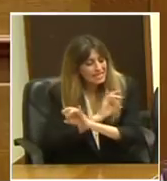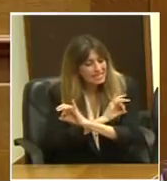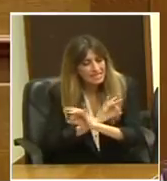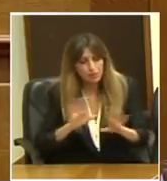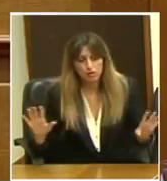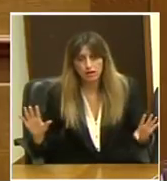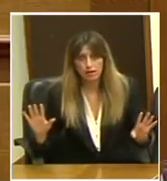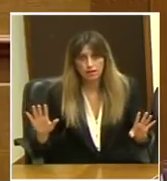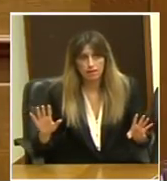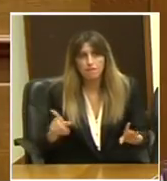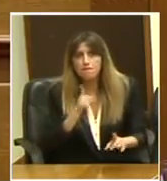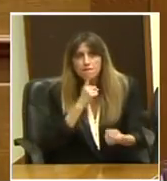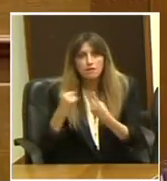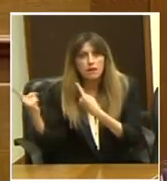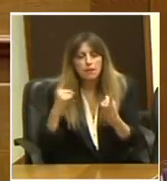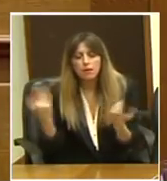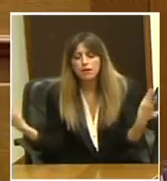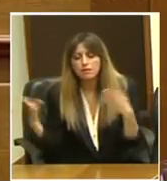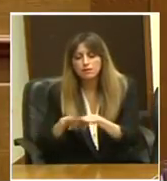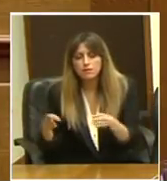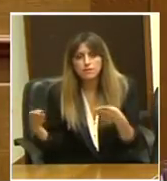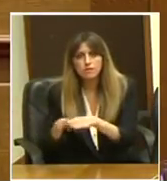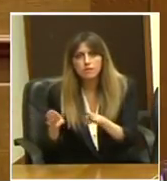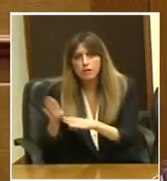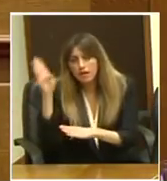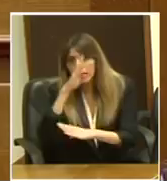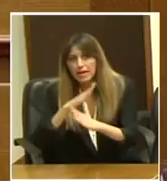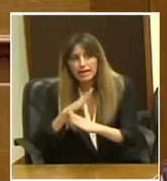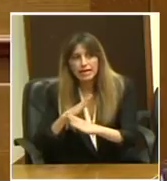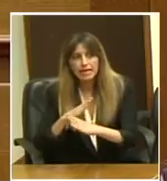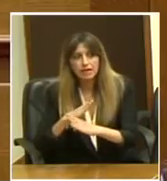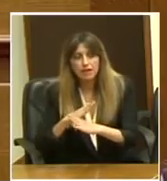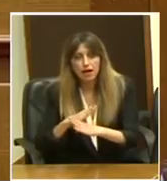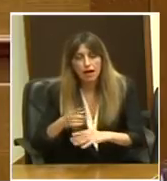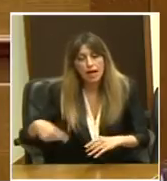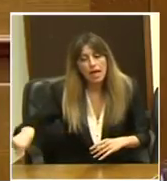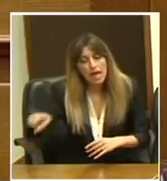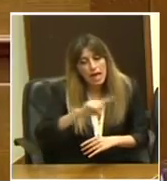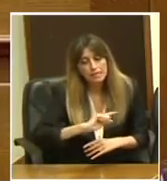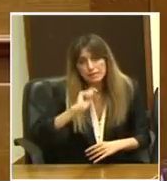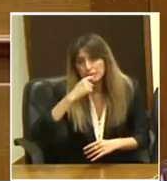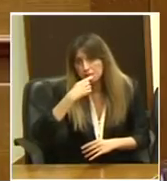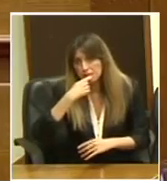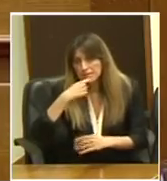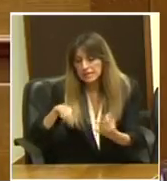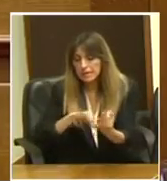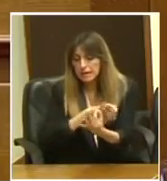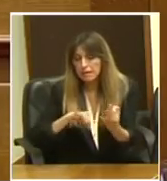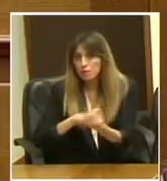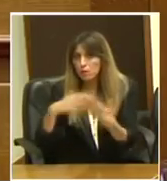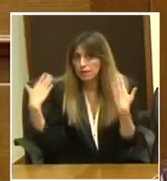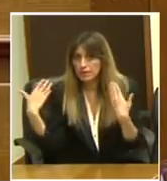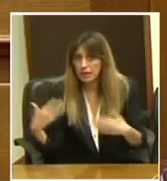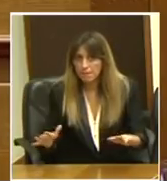καλόταν, δεν λέω από ποια κυβέρνηση, δεν με ενδιαφέρει αυτό, με ενδιαφέρει αυτά περί μυστικής διπλωματίας κλπ. Στο οποίο εκαλείτο να